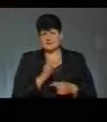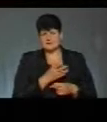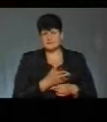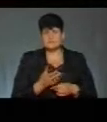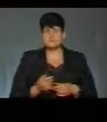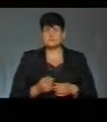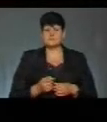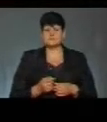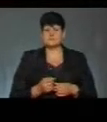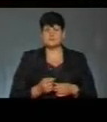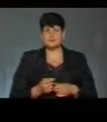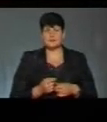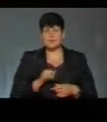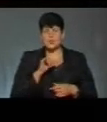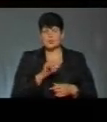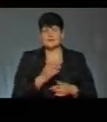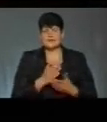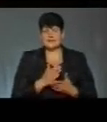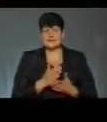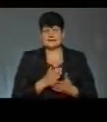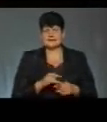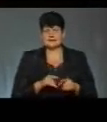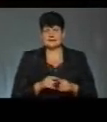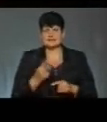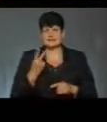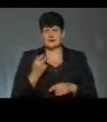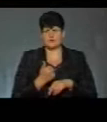дитиною. У них є такі головні дві